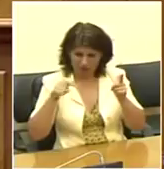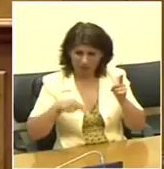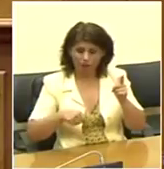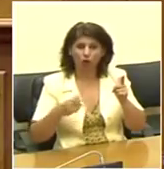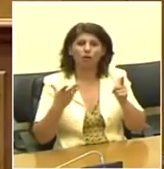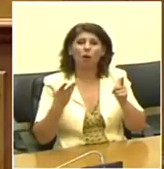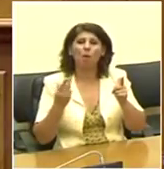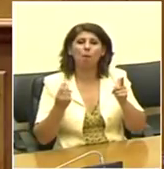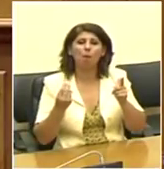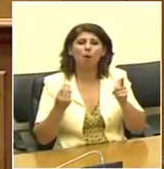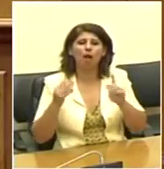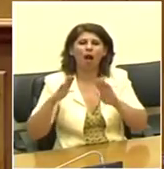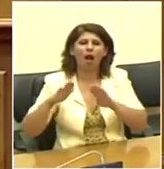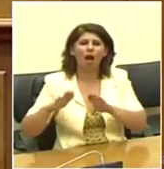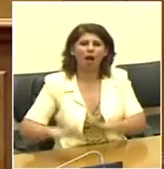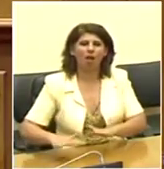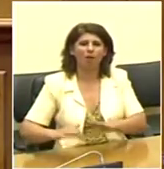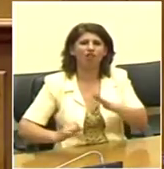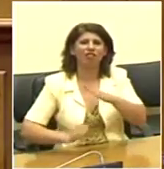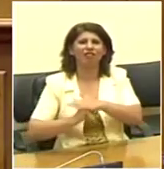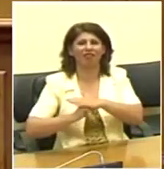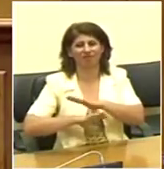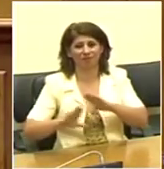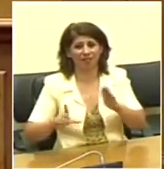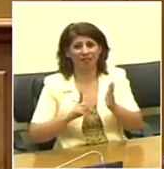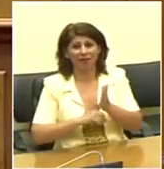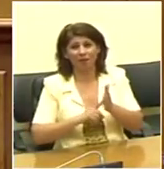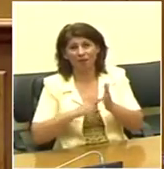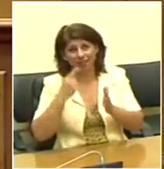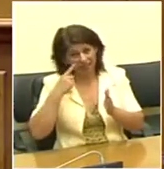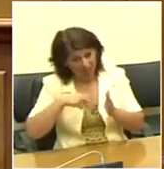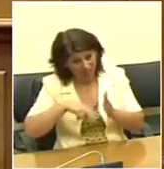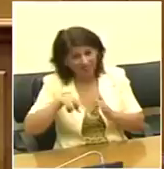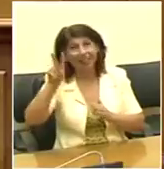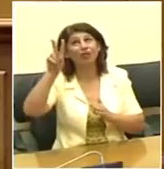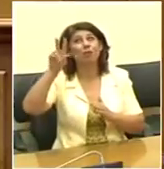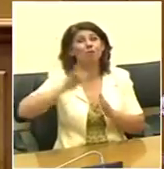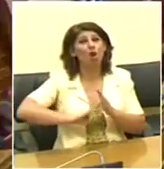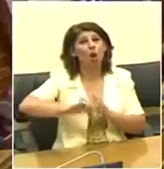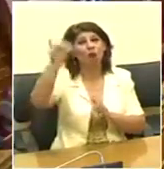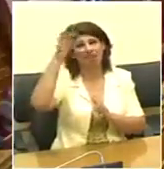πολύ χαμηλό ταβάνι. Πρέπει να κοιτάγατε πολύ πιο ψηλά από αυτό.